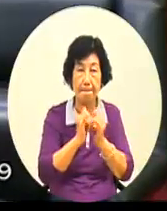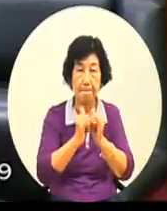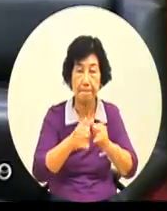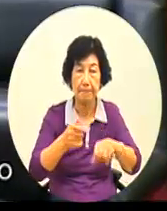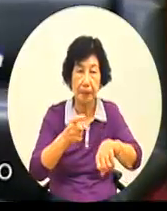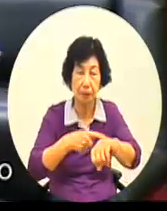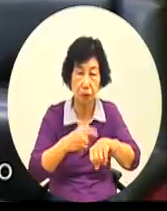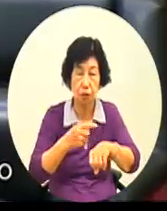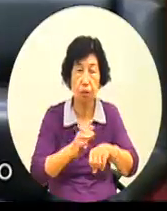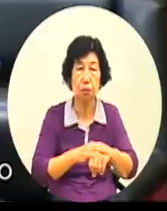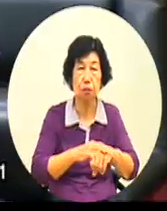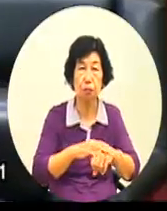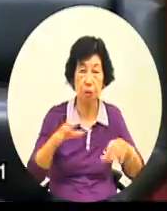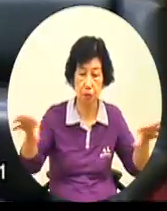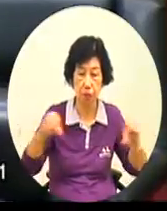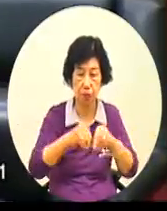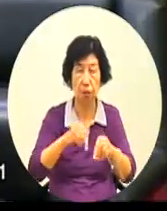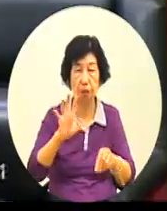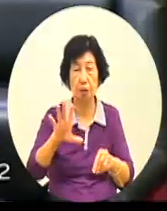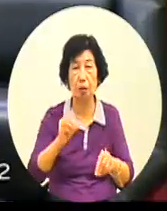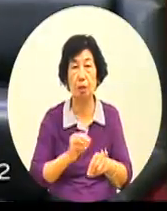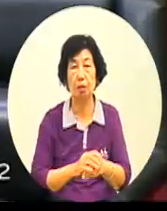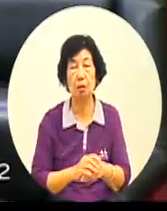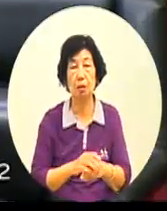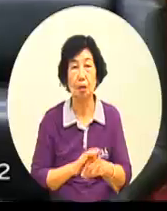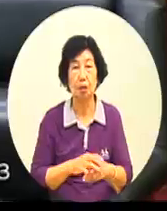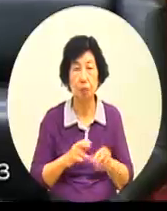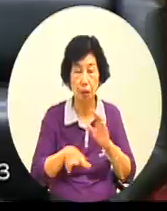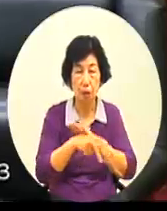结合，让我们所有的你拿到空中大